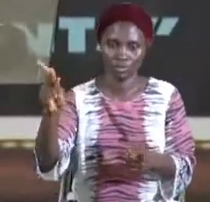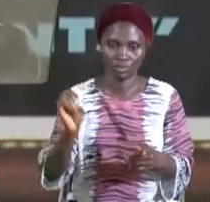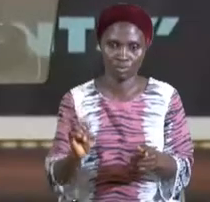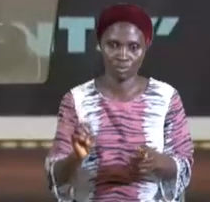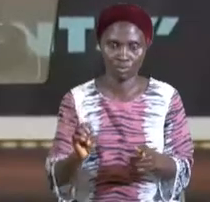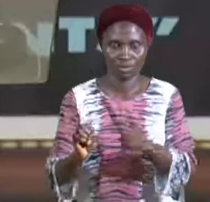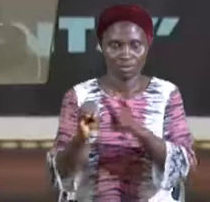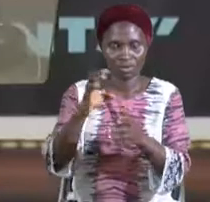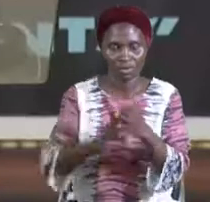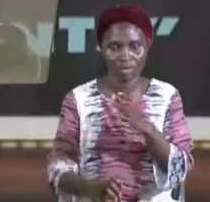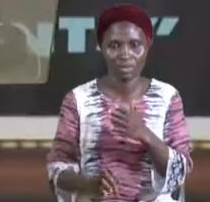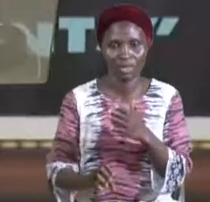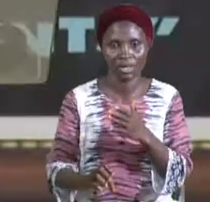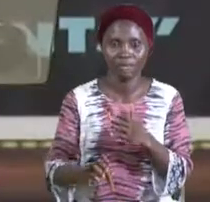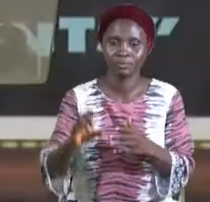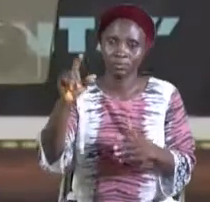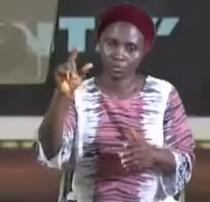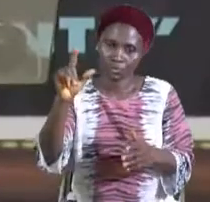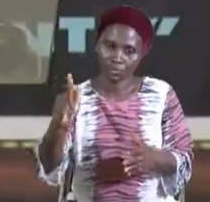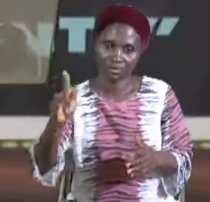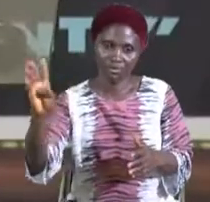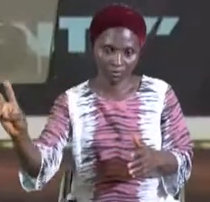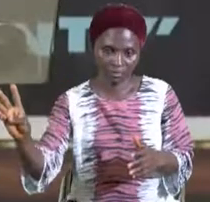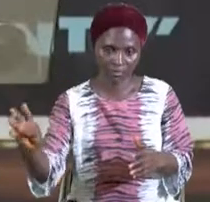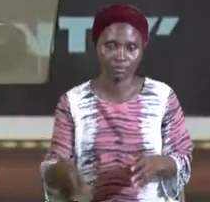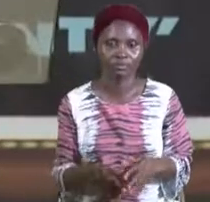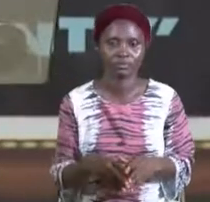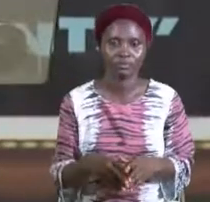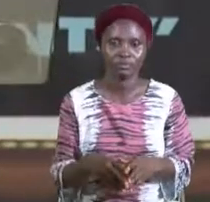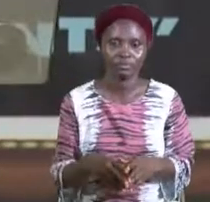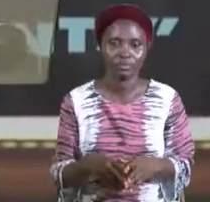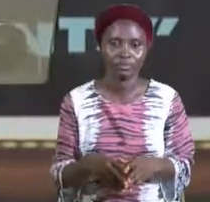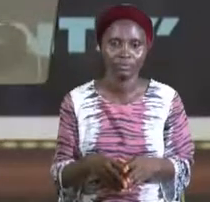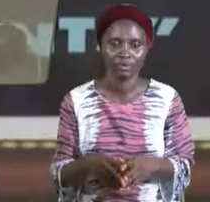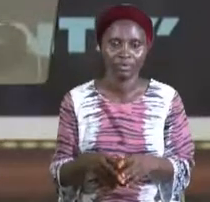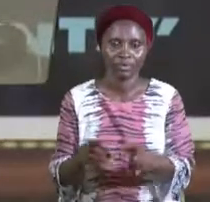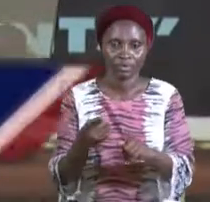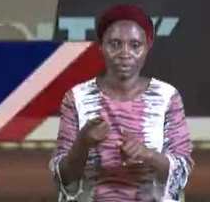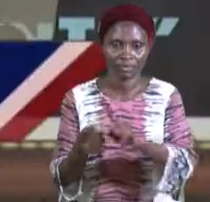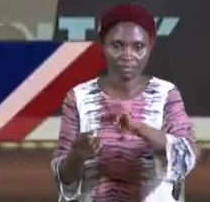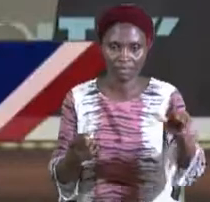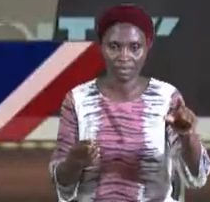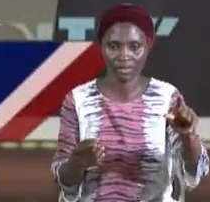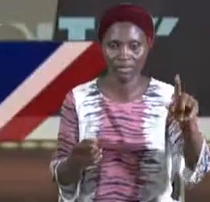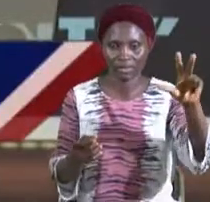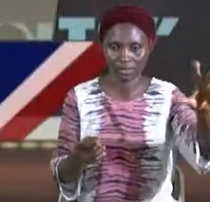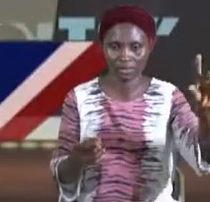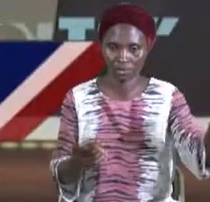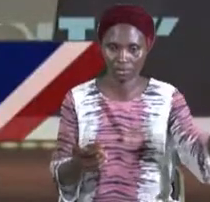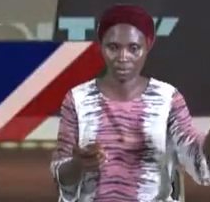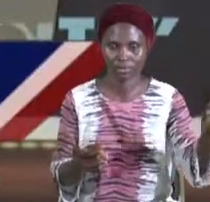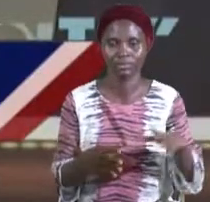chapitre 24. Luc chapitre 24. Lisons le verset 31. Luc